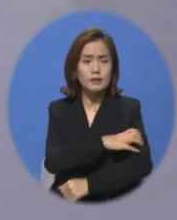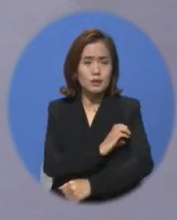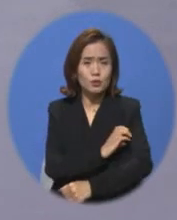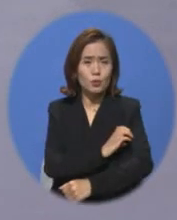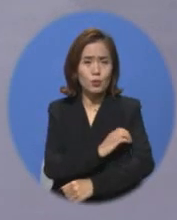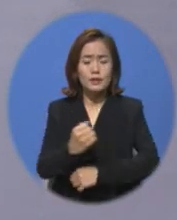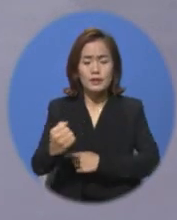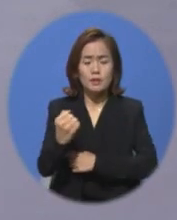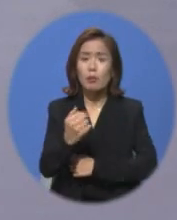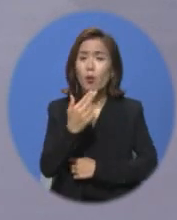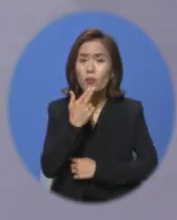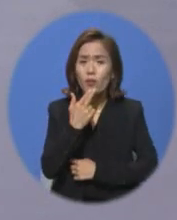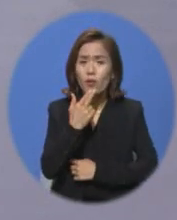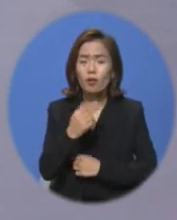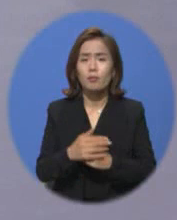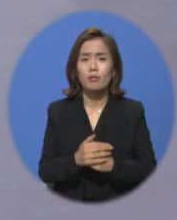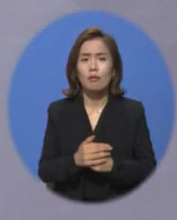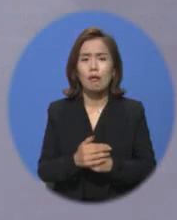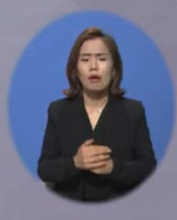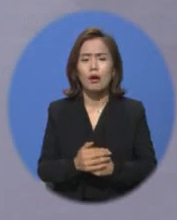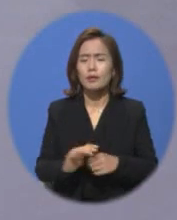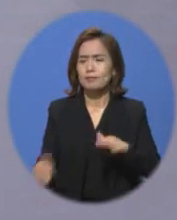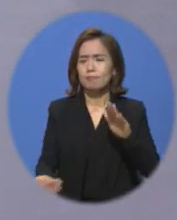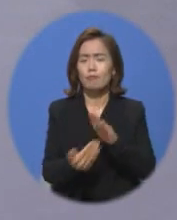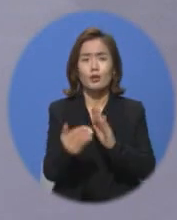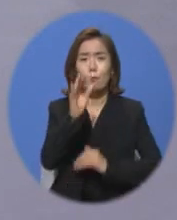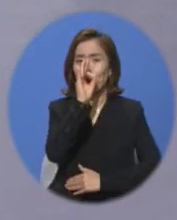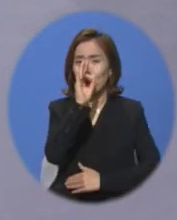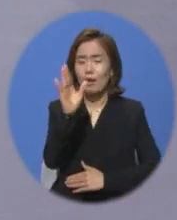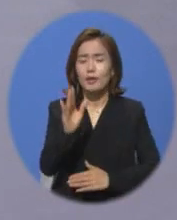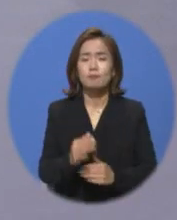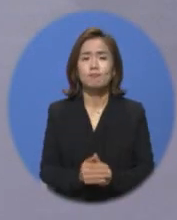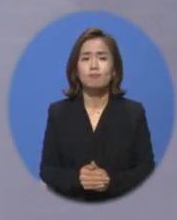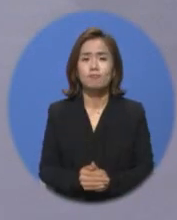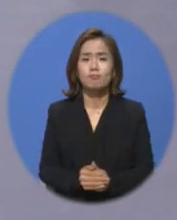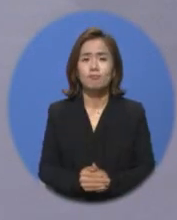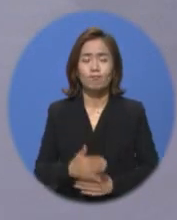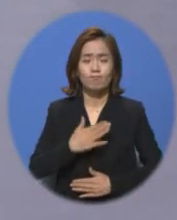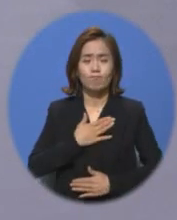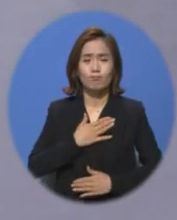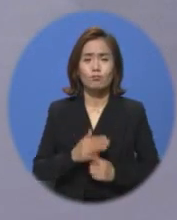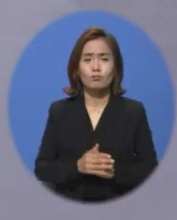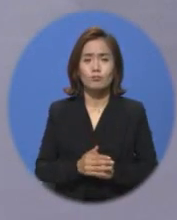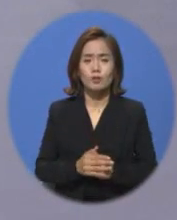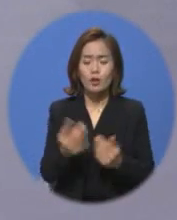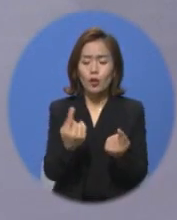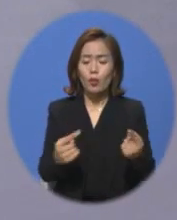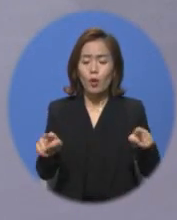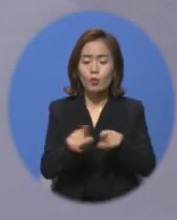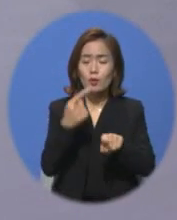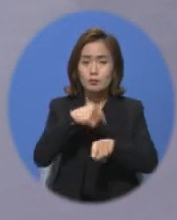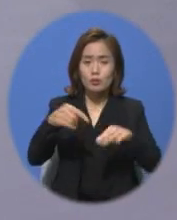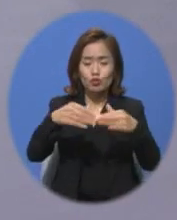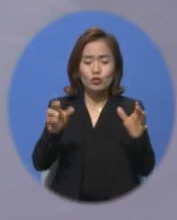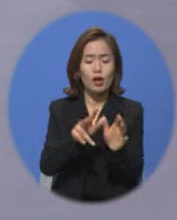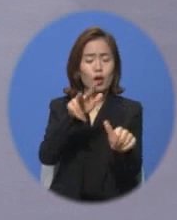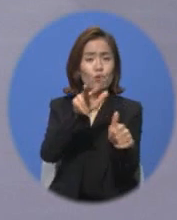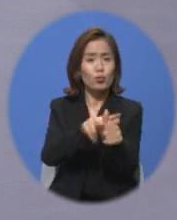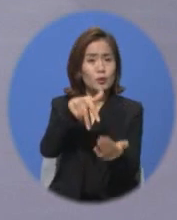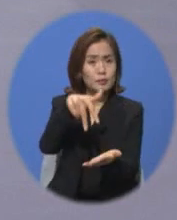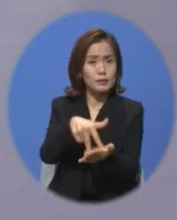한지원없이는달성하기어려운과제입니다 .민주당후보로서 저